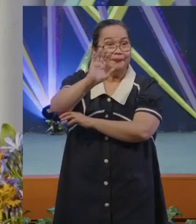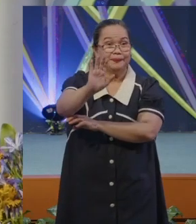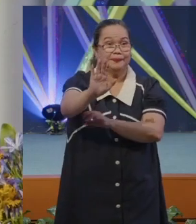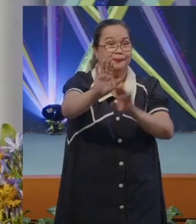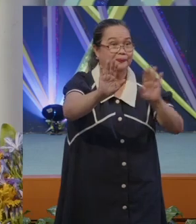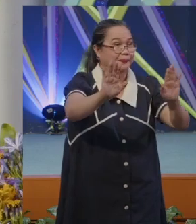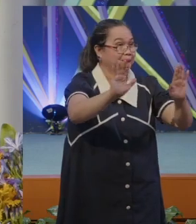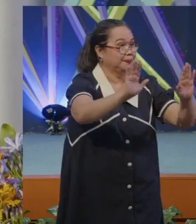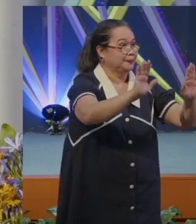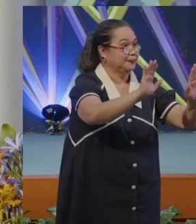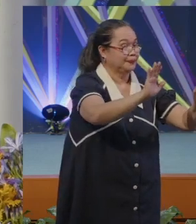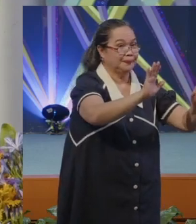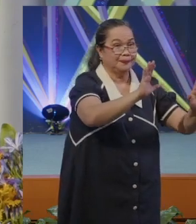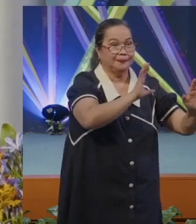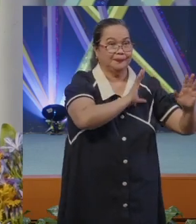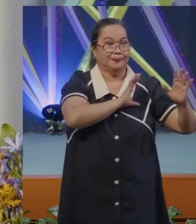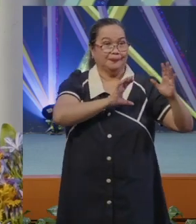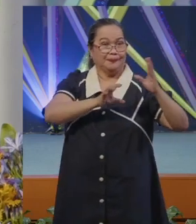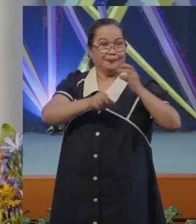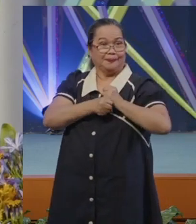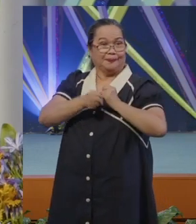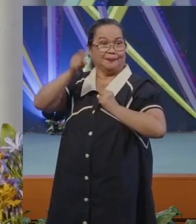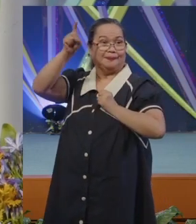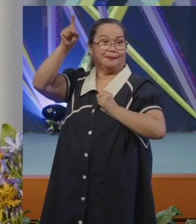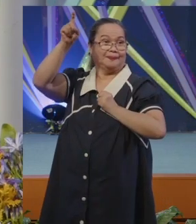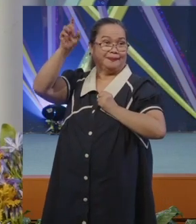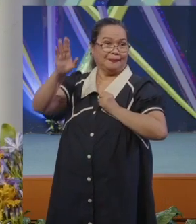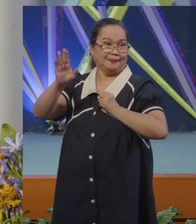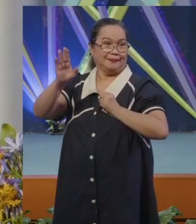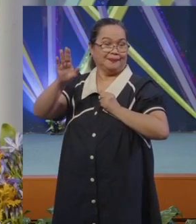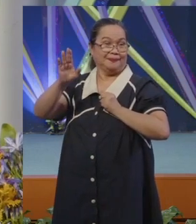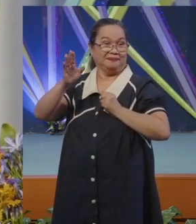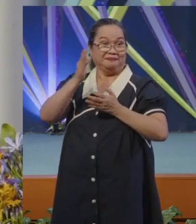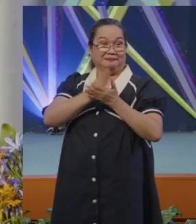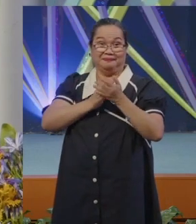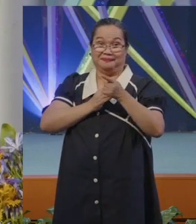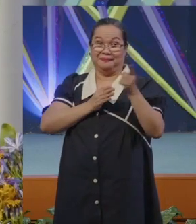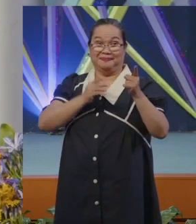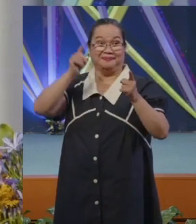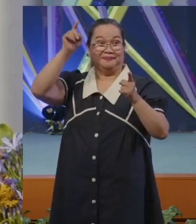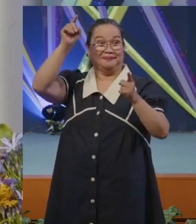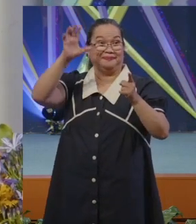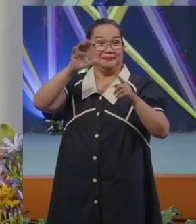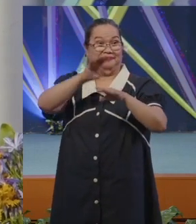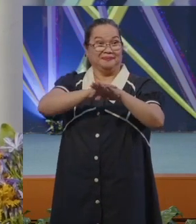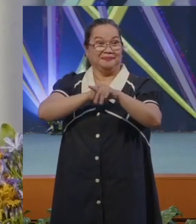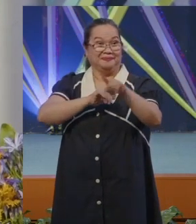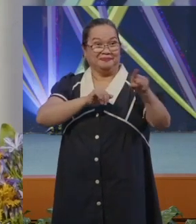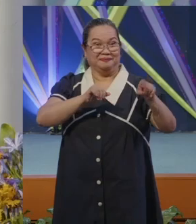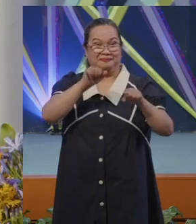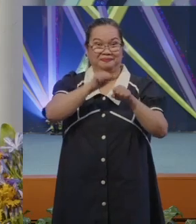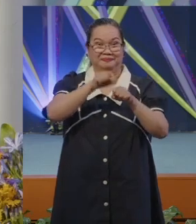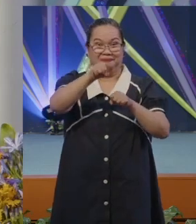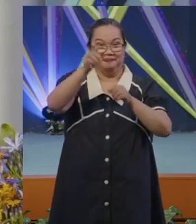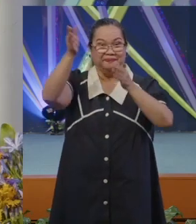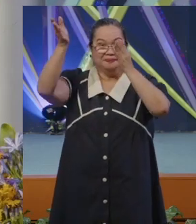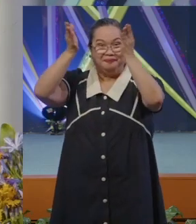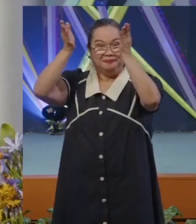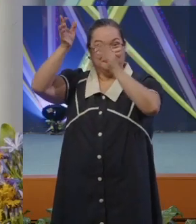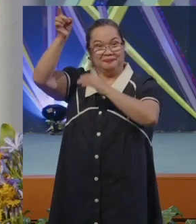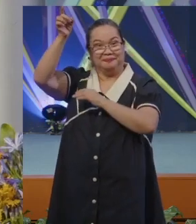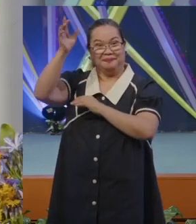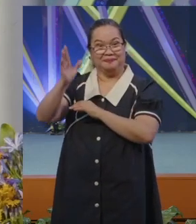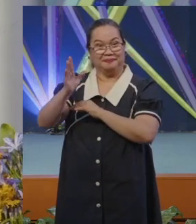inyong kumpiyansa sa Kanya. Meron sa inyo tinatawag ng Diyos upang maglingkod sa Kanya.